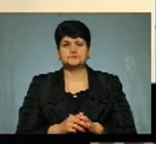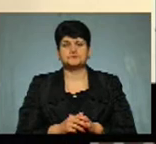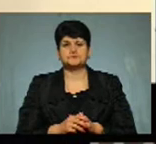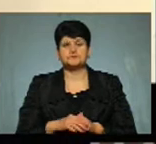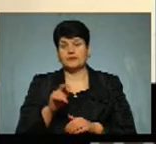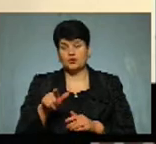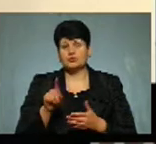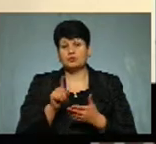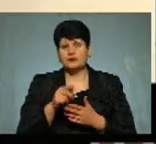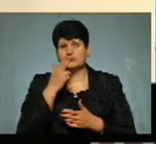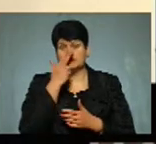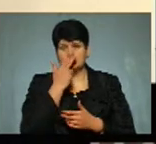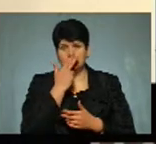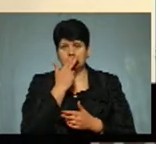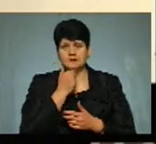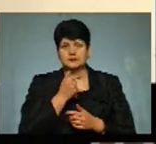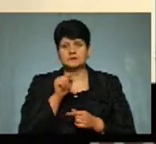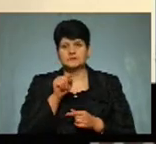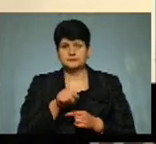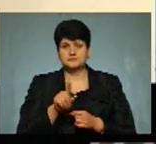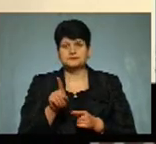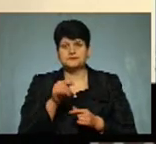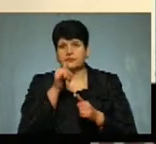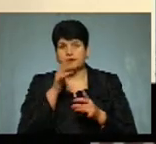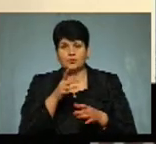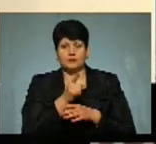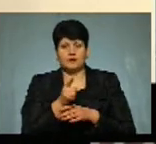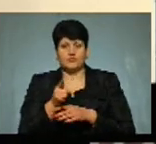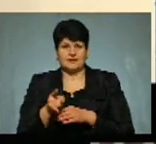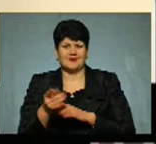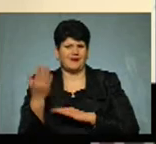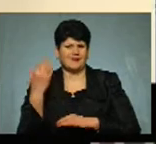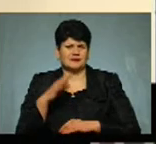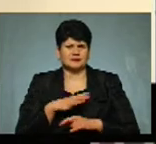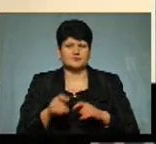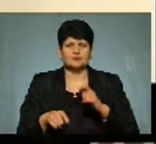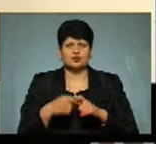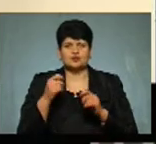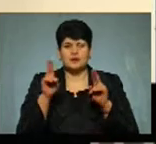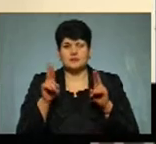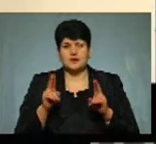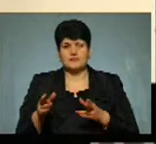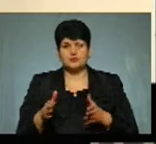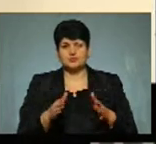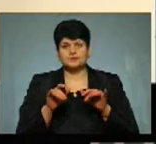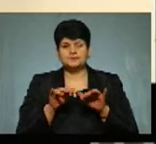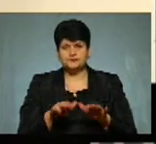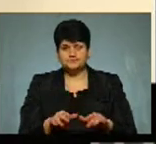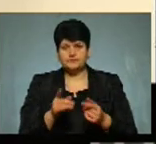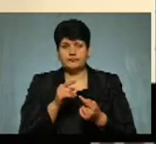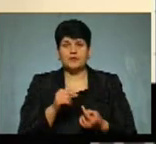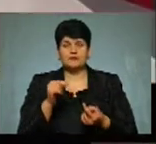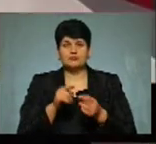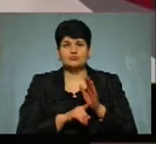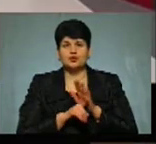люди повинні звикнути до того, що вони не можуть паркуватися, як раніше, з порушенням правил дорожнього руху. І, відповідно, з